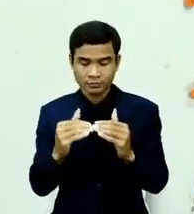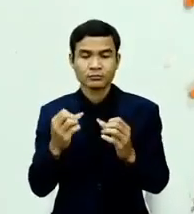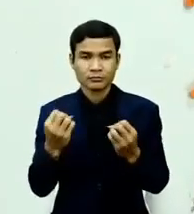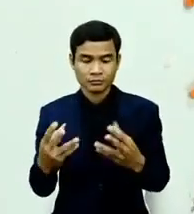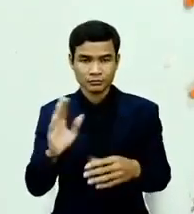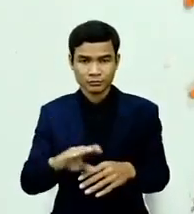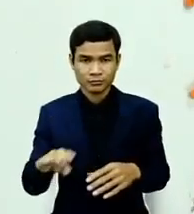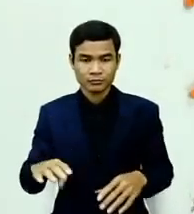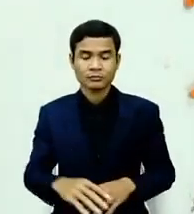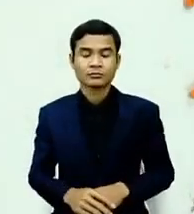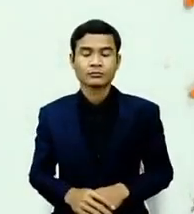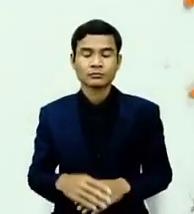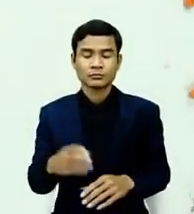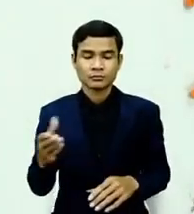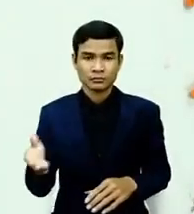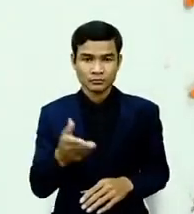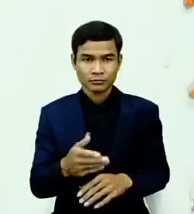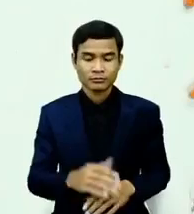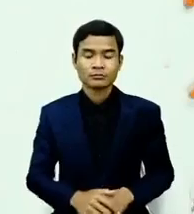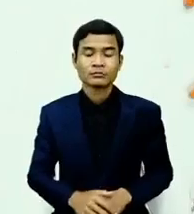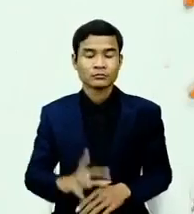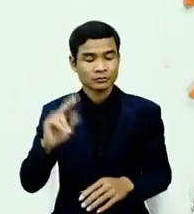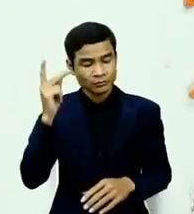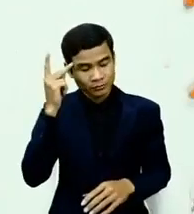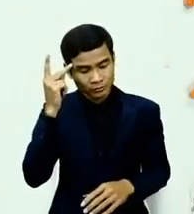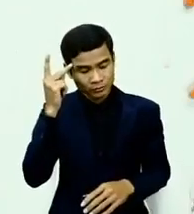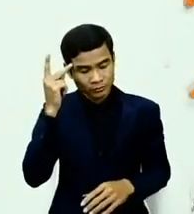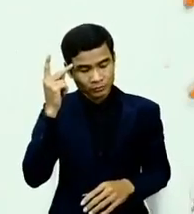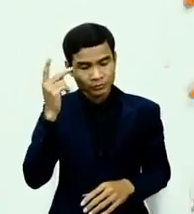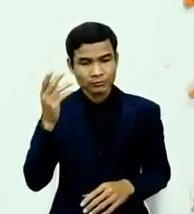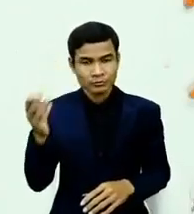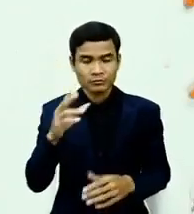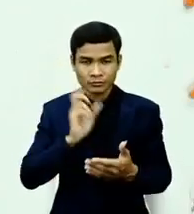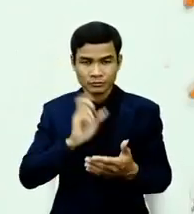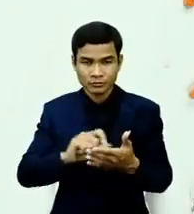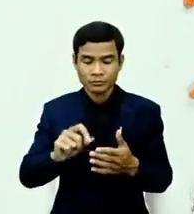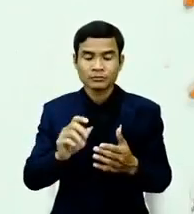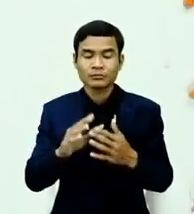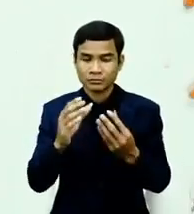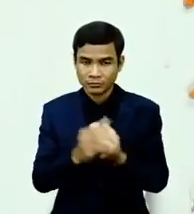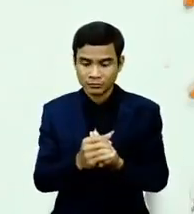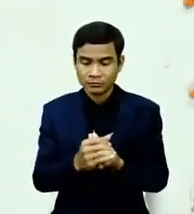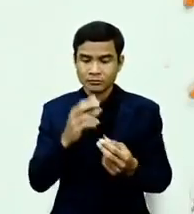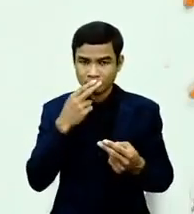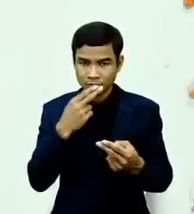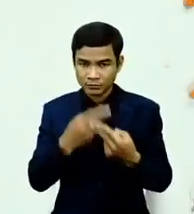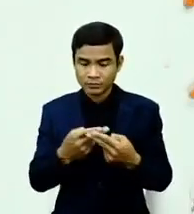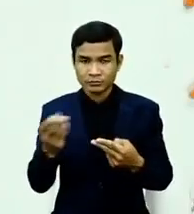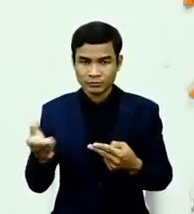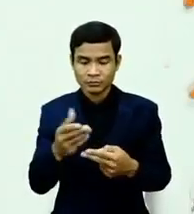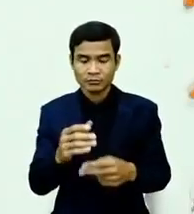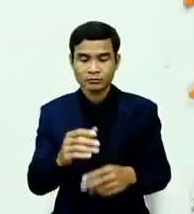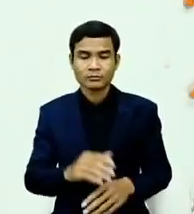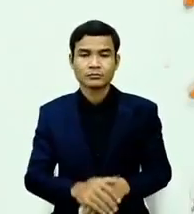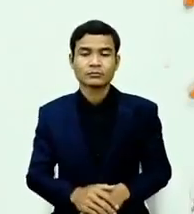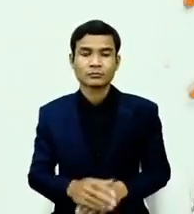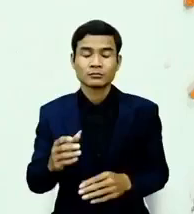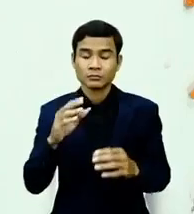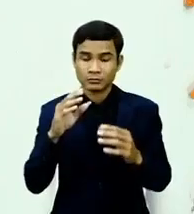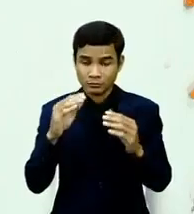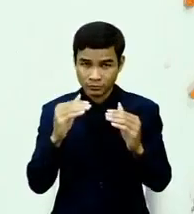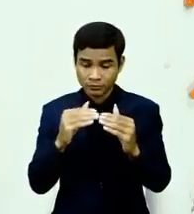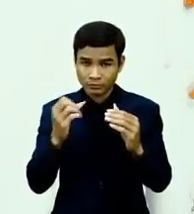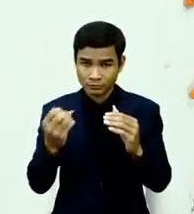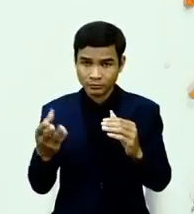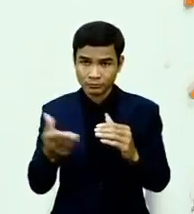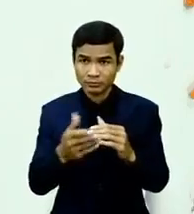ន្មានចាចូលកូនកូនគិតហើយសរសេរតើចម្លើយទេណាកូនណាថាតើស្មើនឹងប៉ុន្មាន